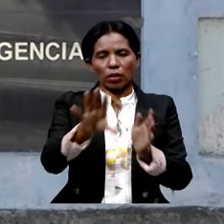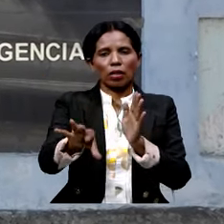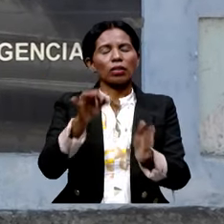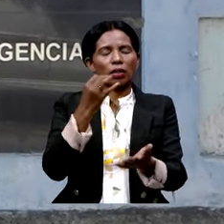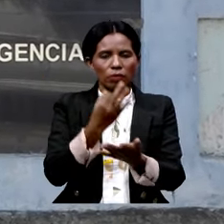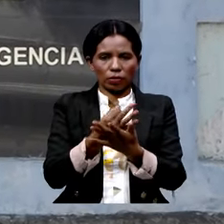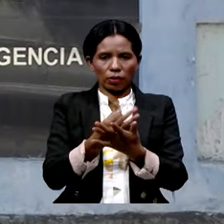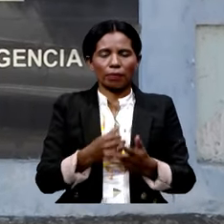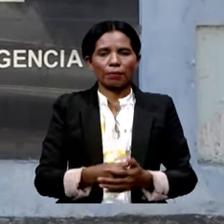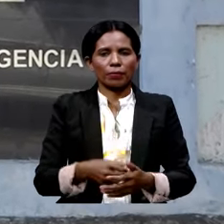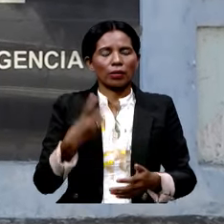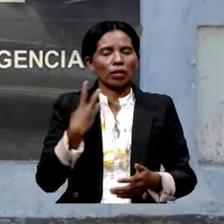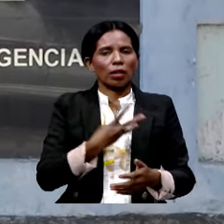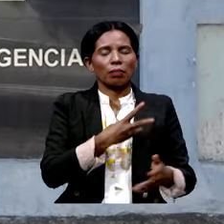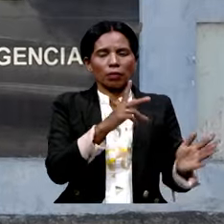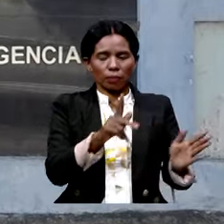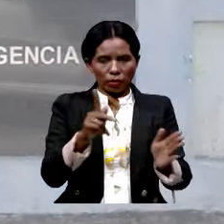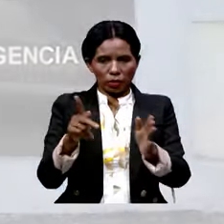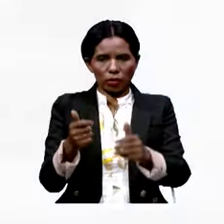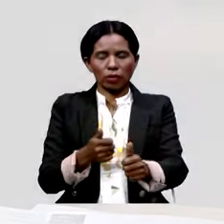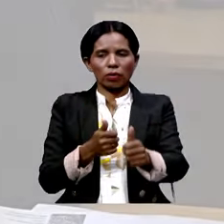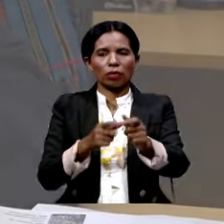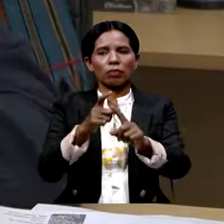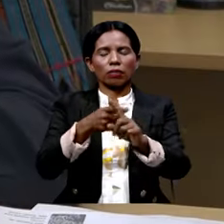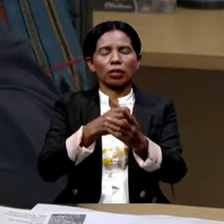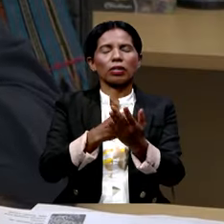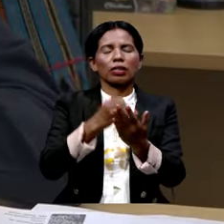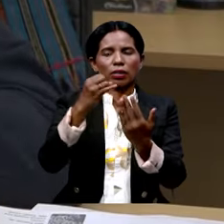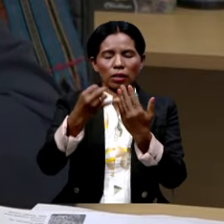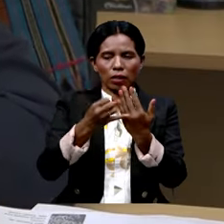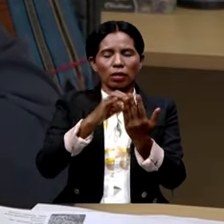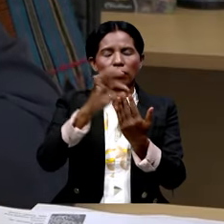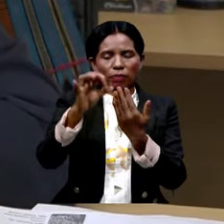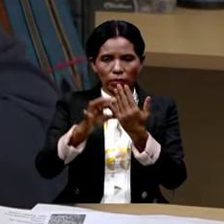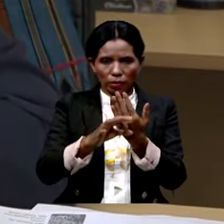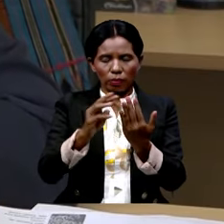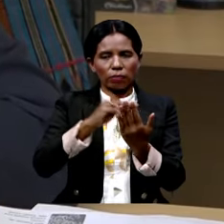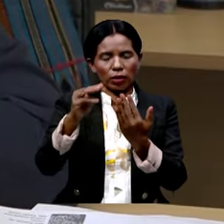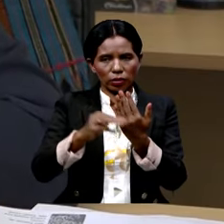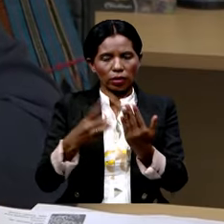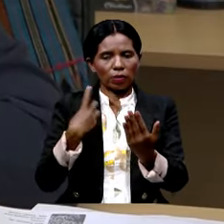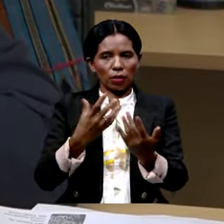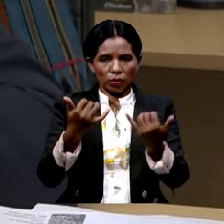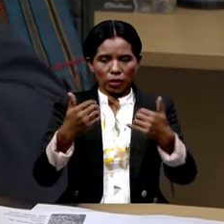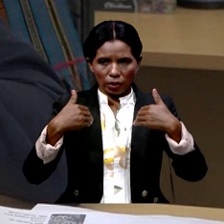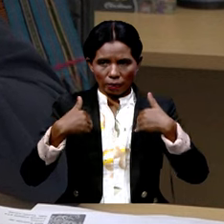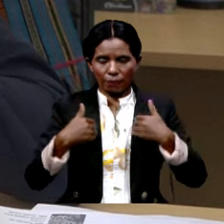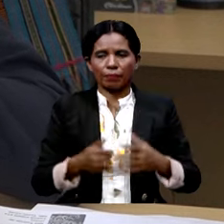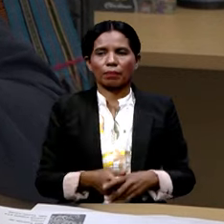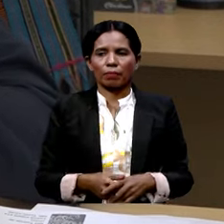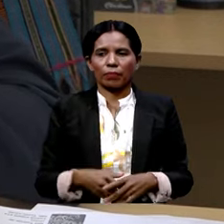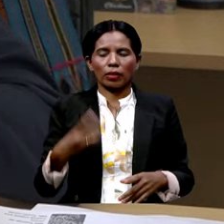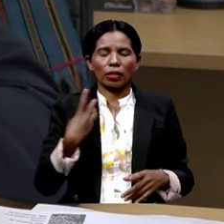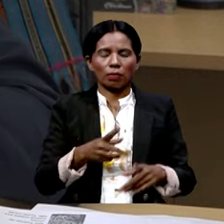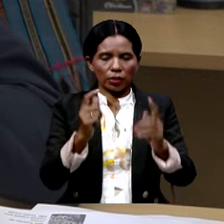subsidio. Ambil amna plano ne, mem tuilo ko janeiro, fevereiro, março ne, foi matu executa ne, foi na adido hene hela. Ya be, kami